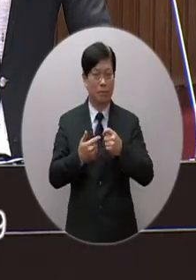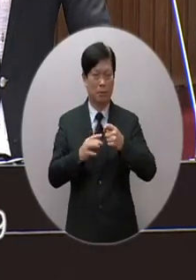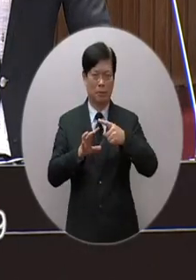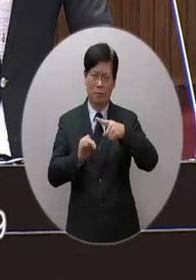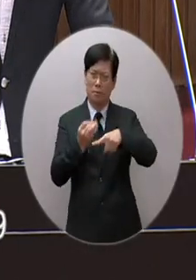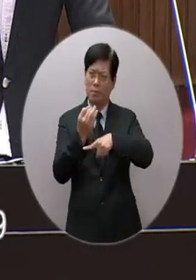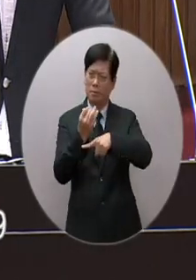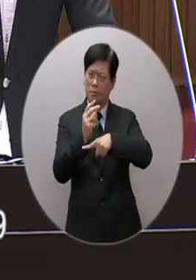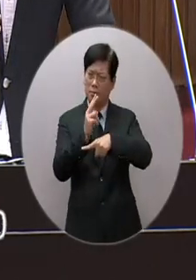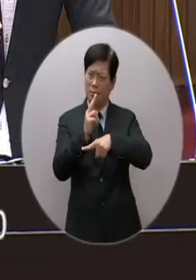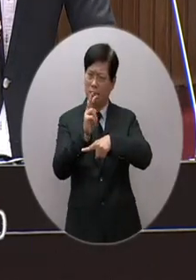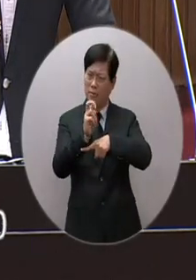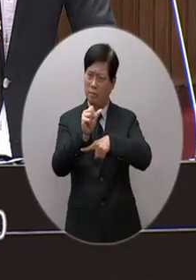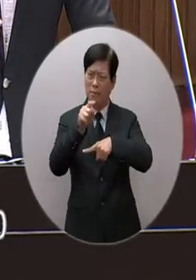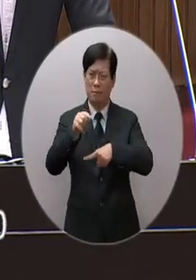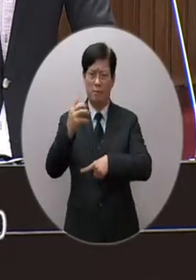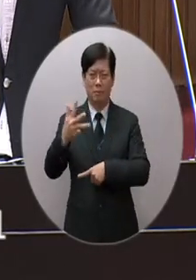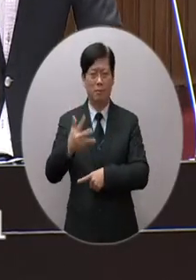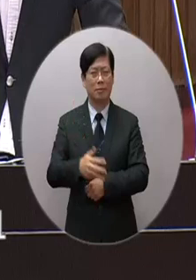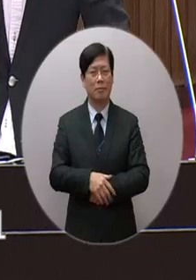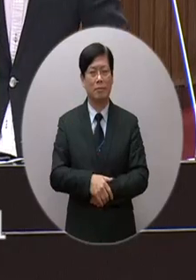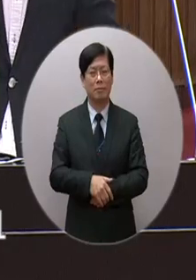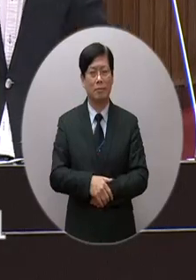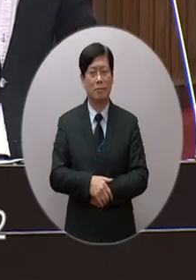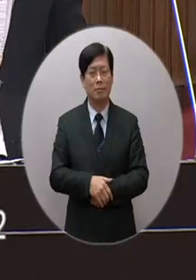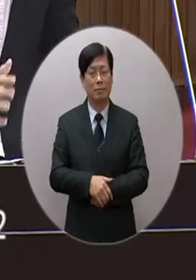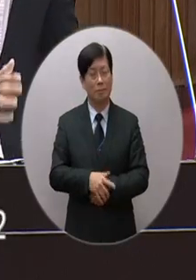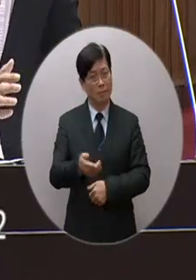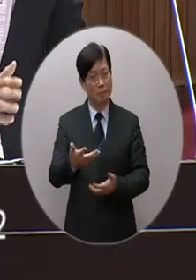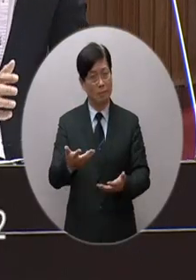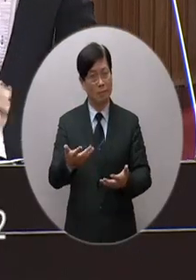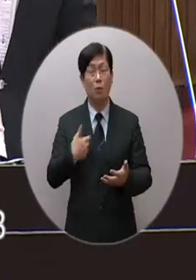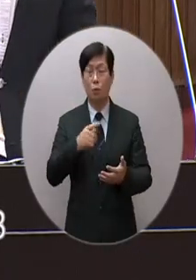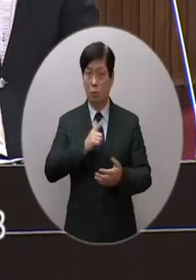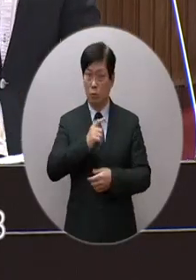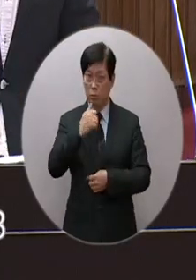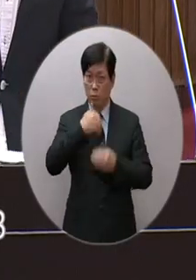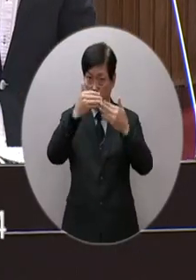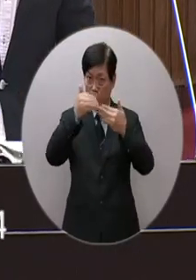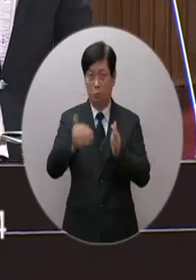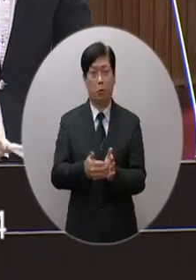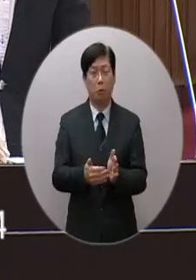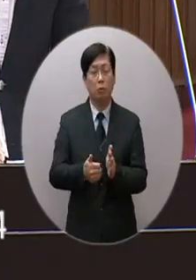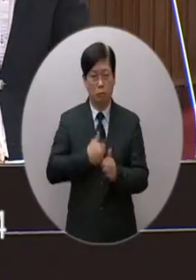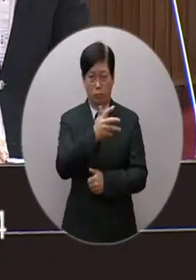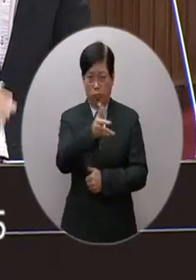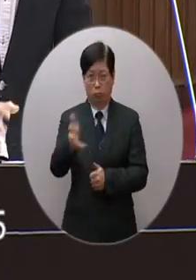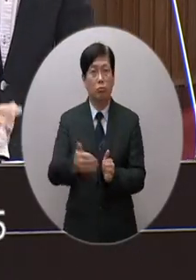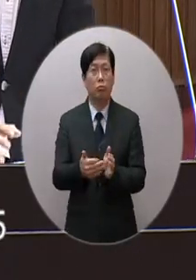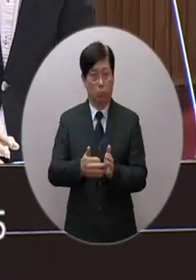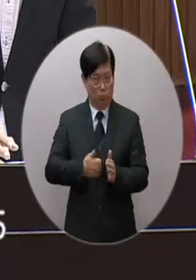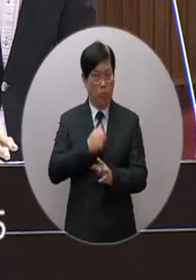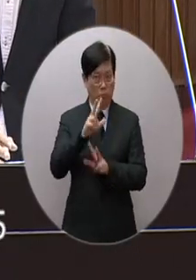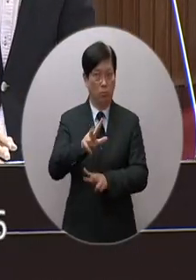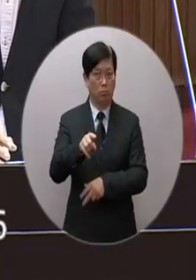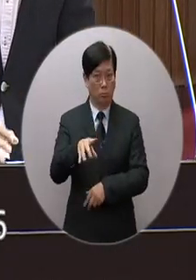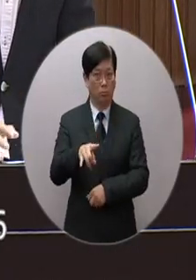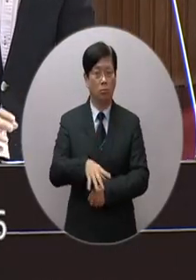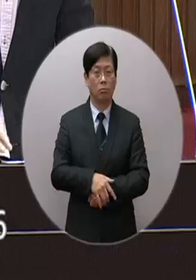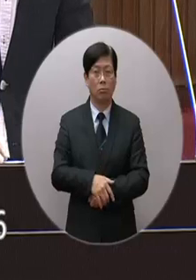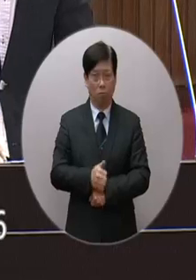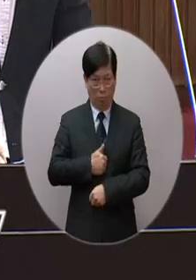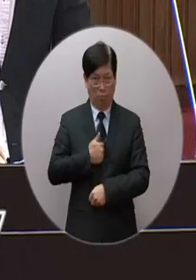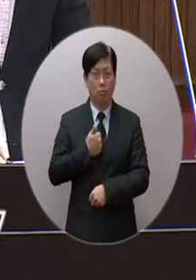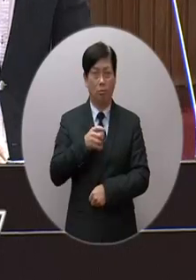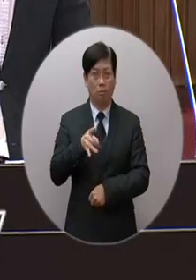达25.8%了。啊，这我有去 double check 了，吼，这我待会去问过，这是事实，吼，